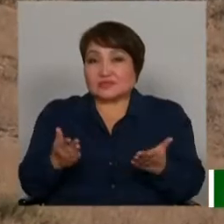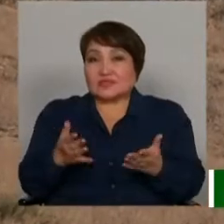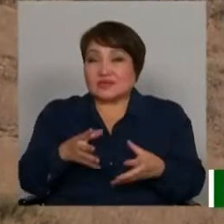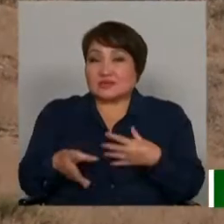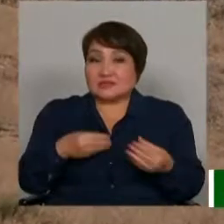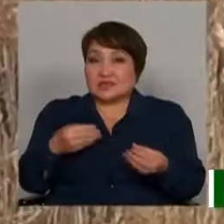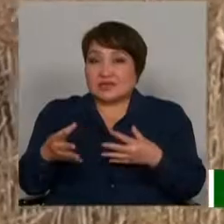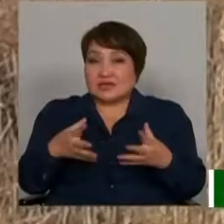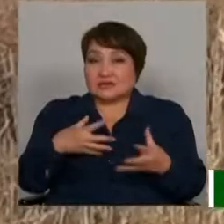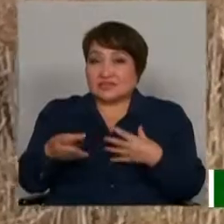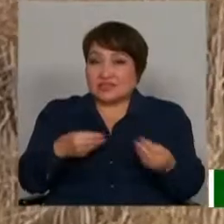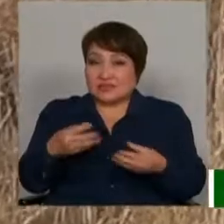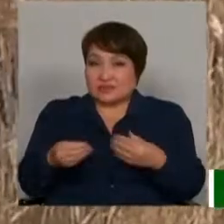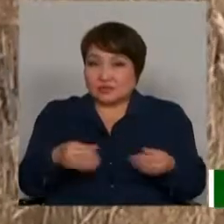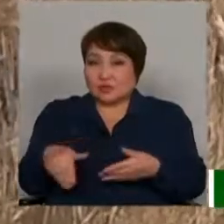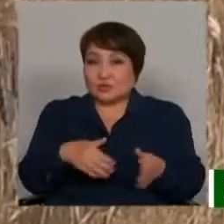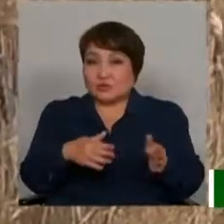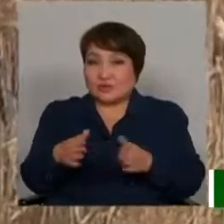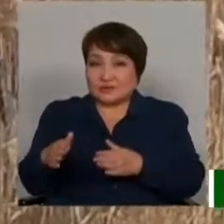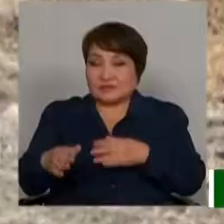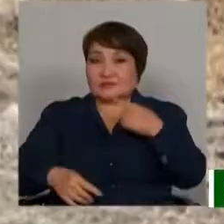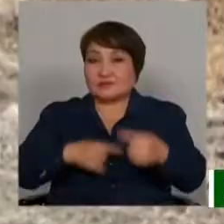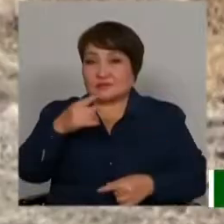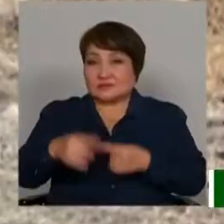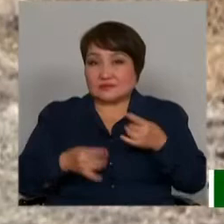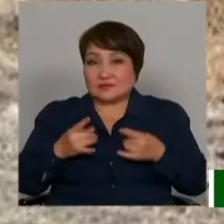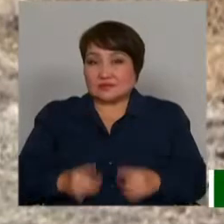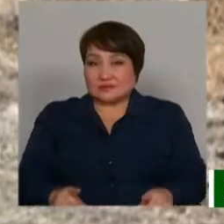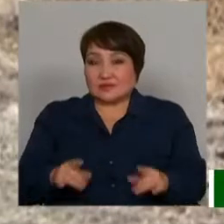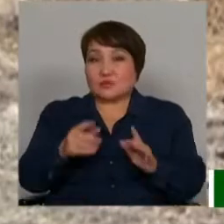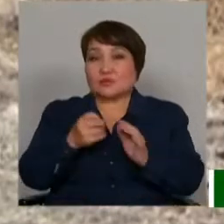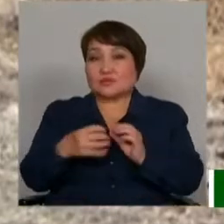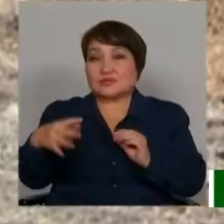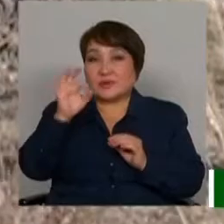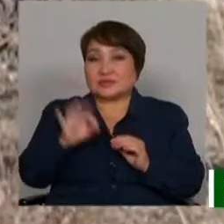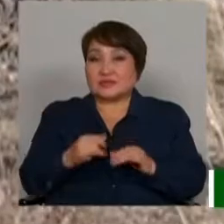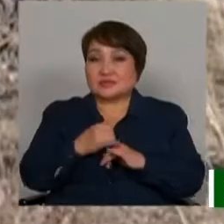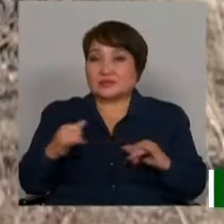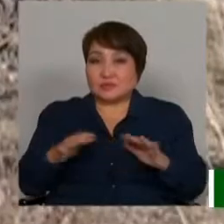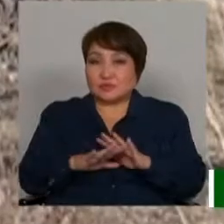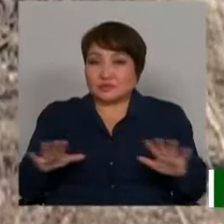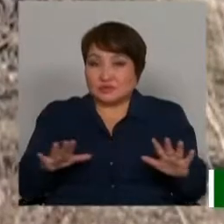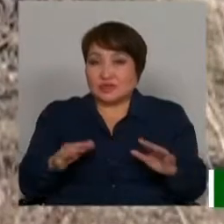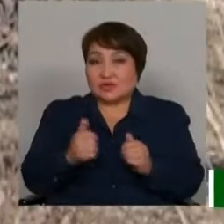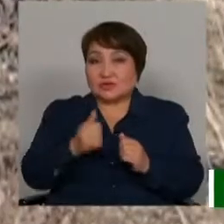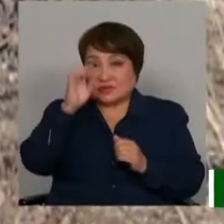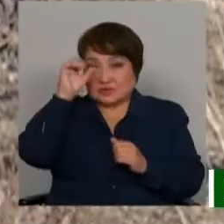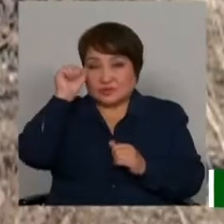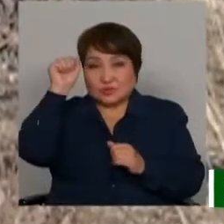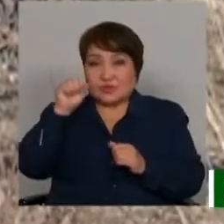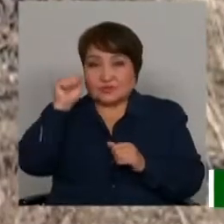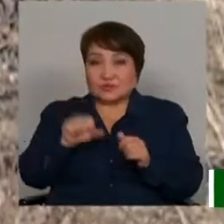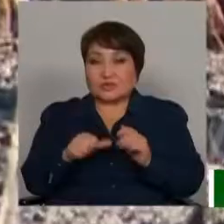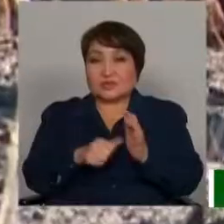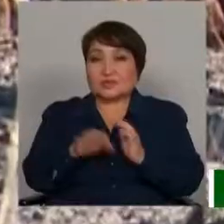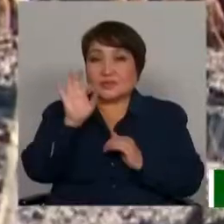ұрықтандыру көрсеткіші республикада 15%-дан аспайды екен. Көршілес Өзбекстанның өзінде 60%-дан жоғары.